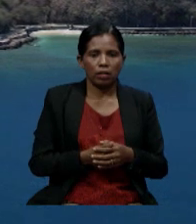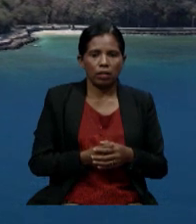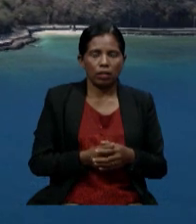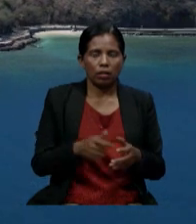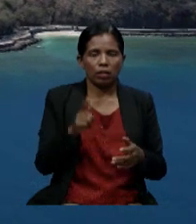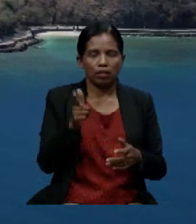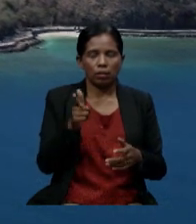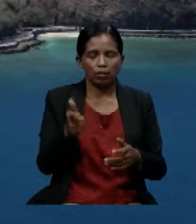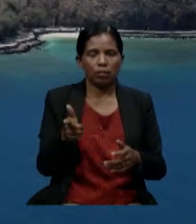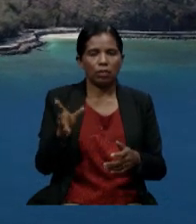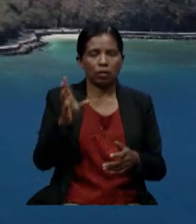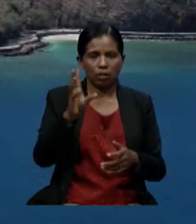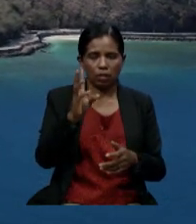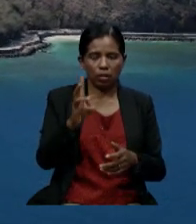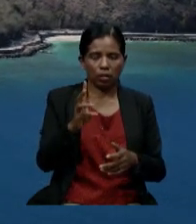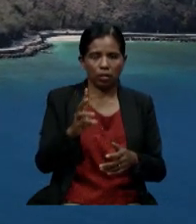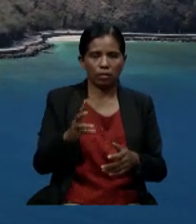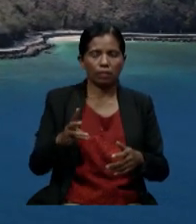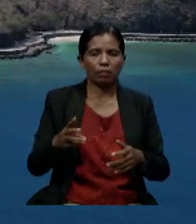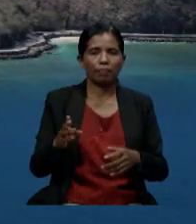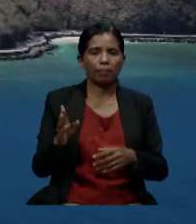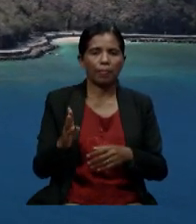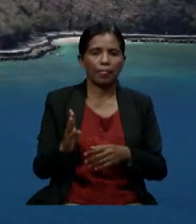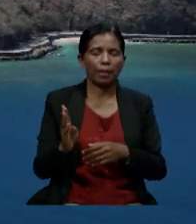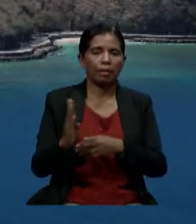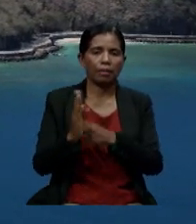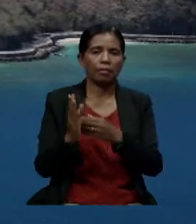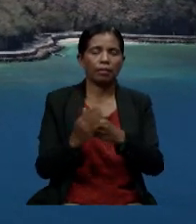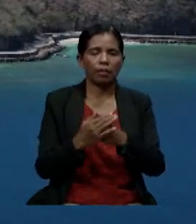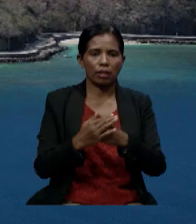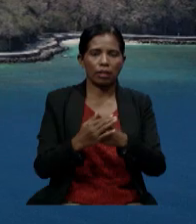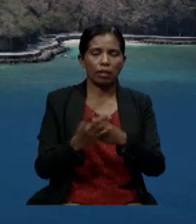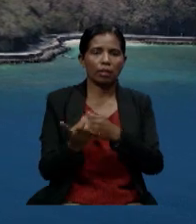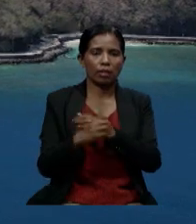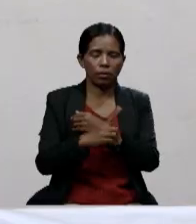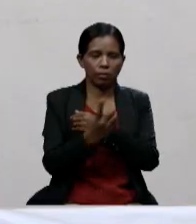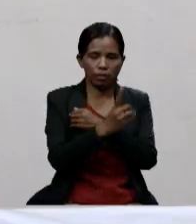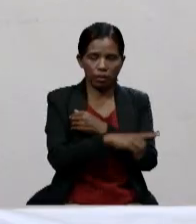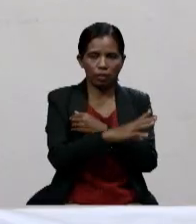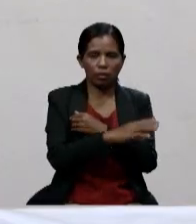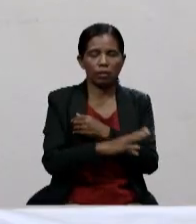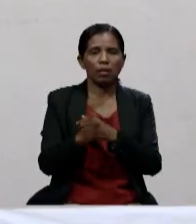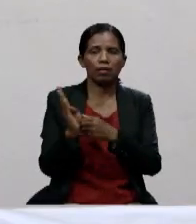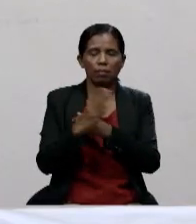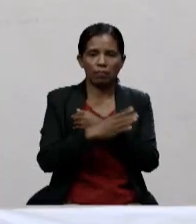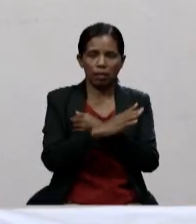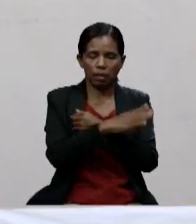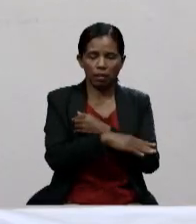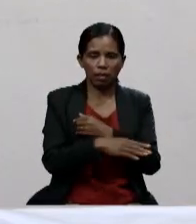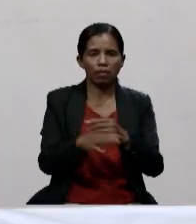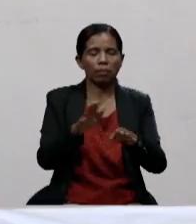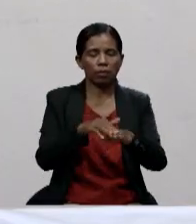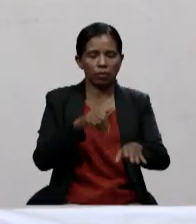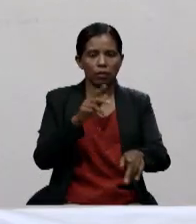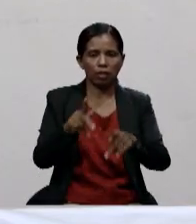26 species bai ha baleia dugongs nomos golfinhos atrai ona turista barak mai